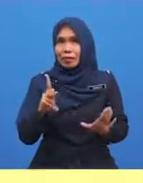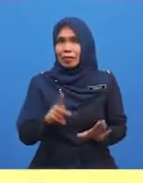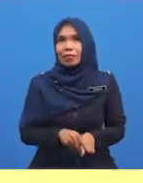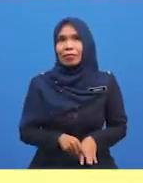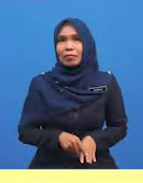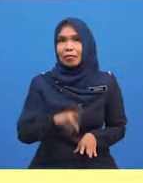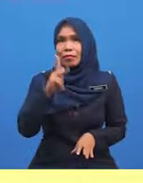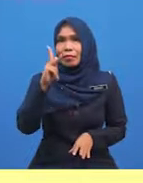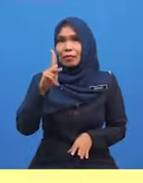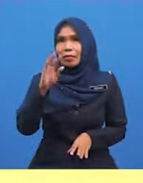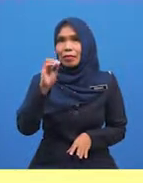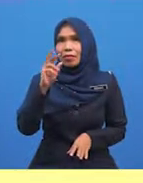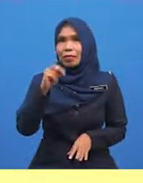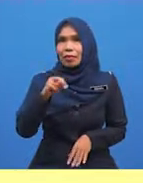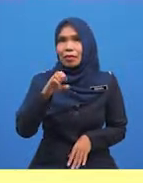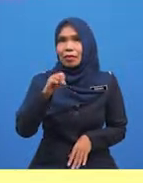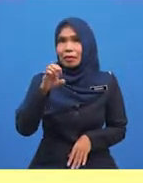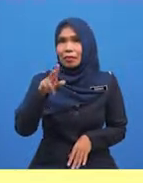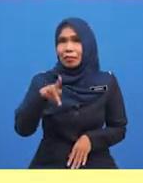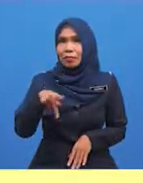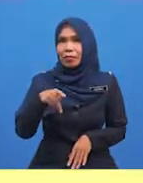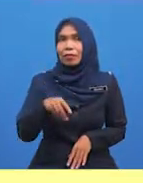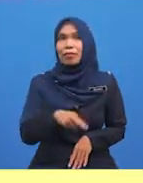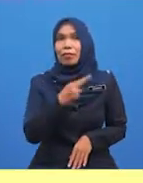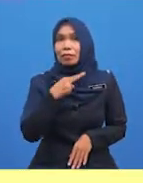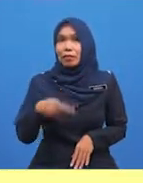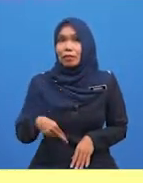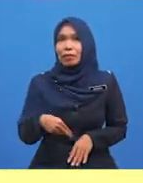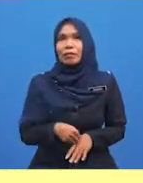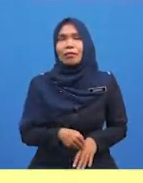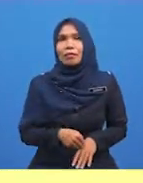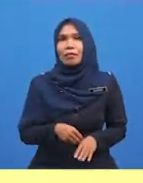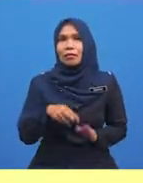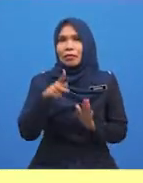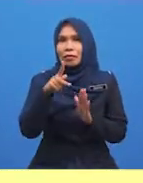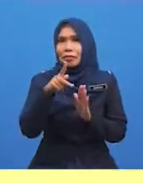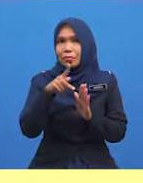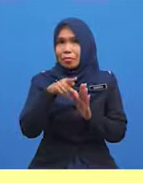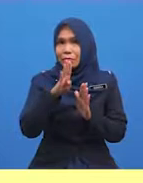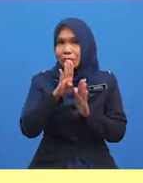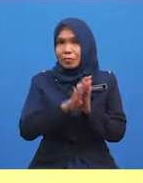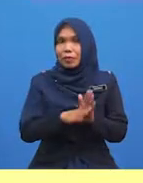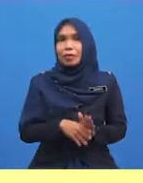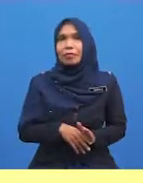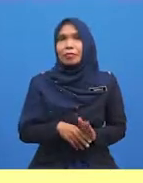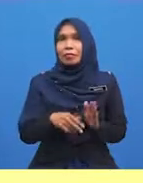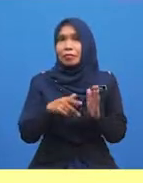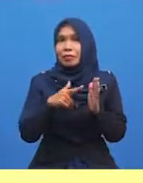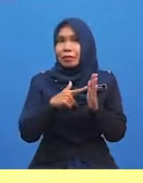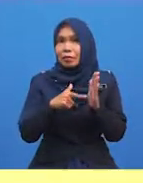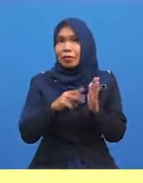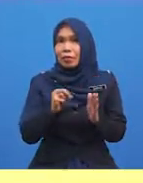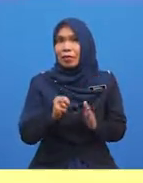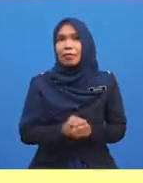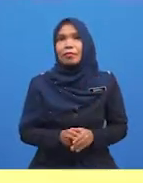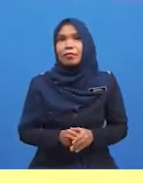konsep Raja Berperlembagaan, Demokrasi Berparlimen dan konsep